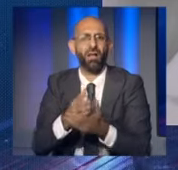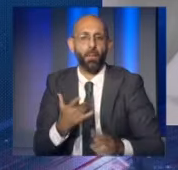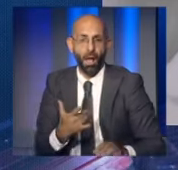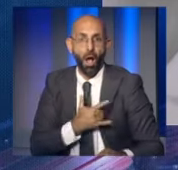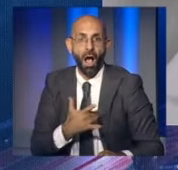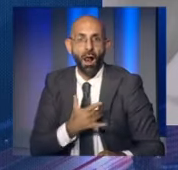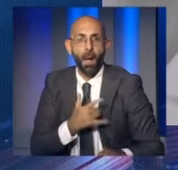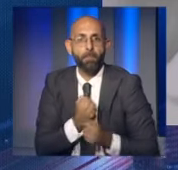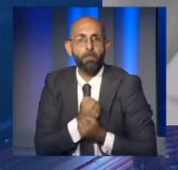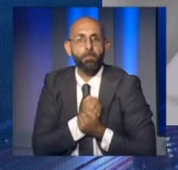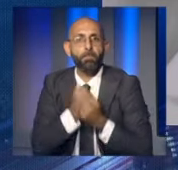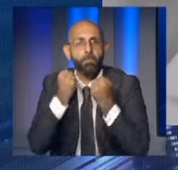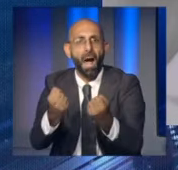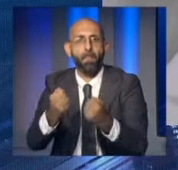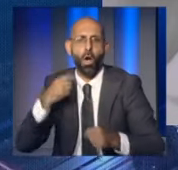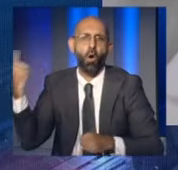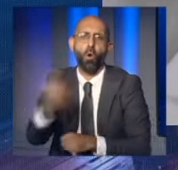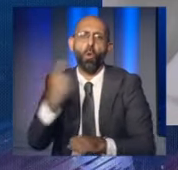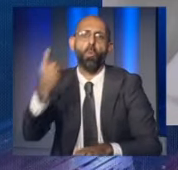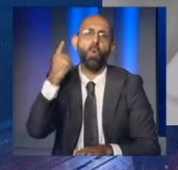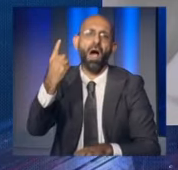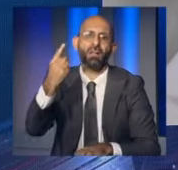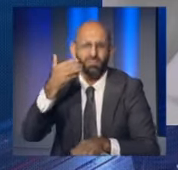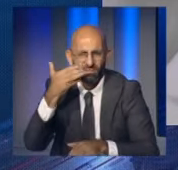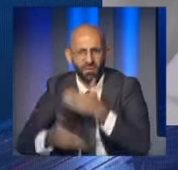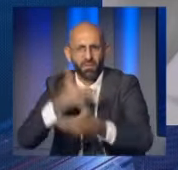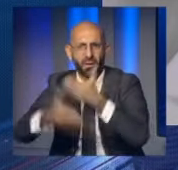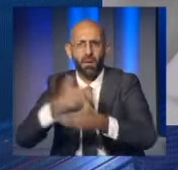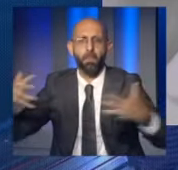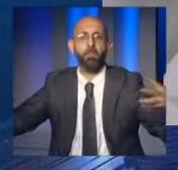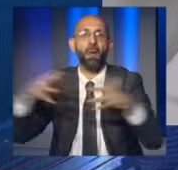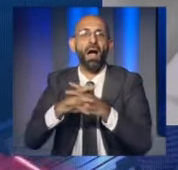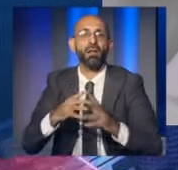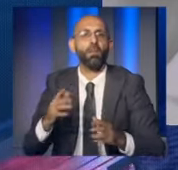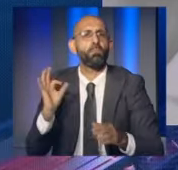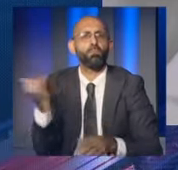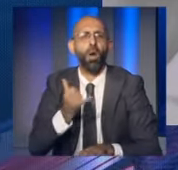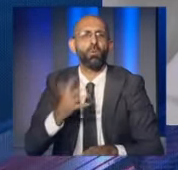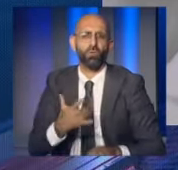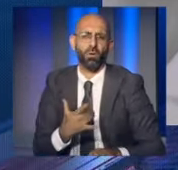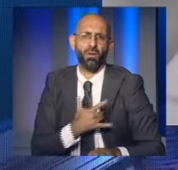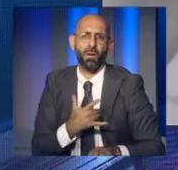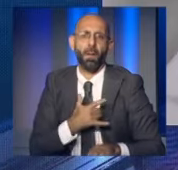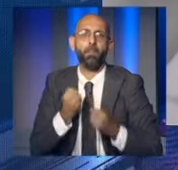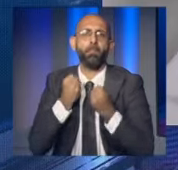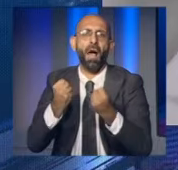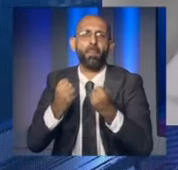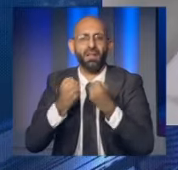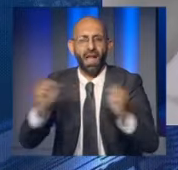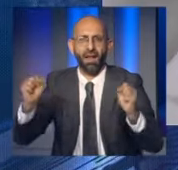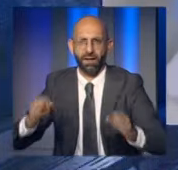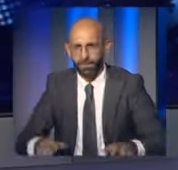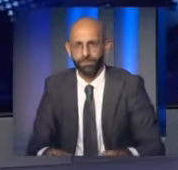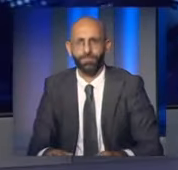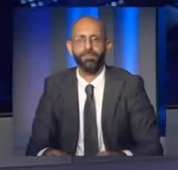الخطيئة، لتكن قيامته حافزا لنا على تغيير سلوكنا واعتناق المحبة التي وحدها تحرر